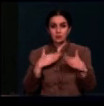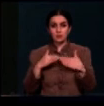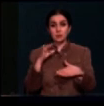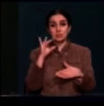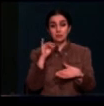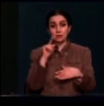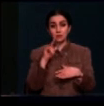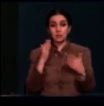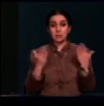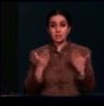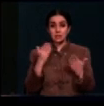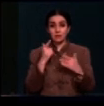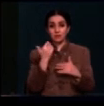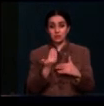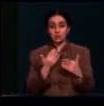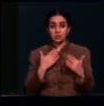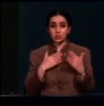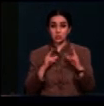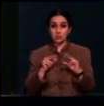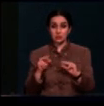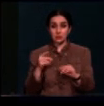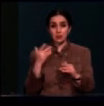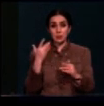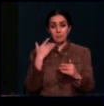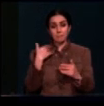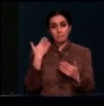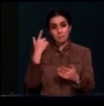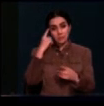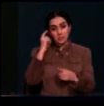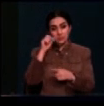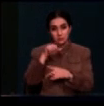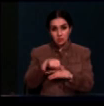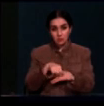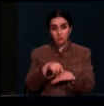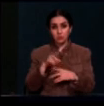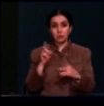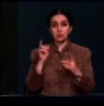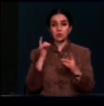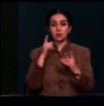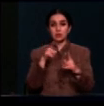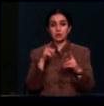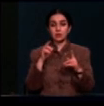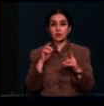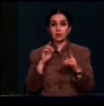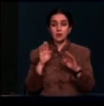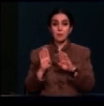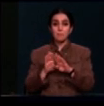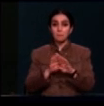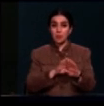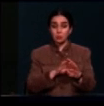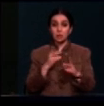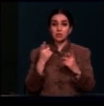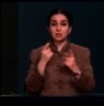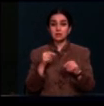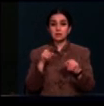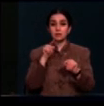вы счастливы. Я мысленно кланяюсь до земли, мебели, на которой вы сидите, паркету, по